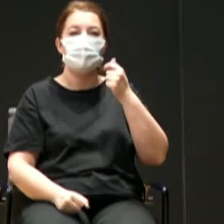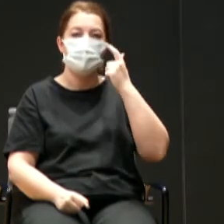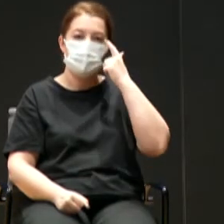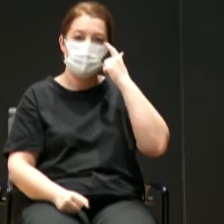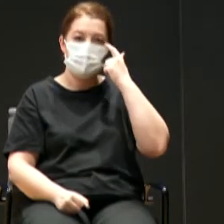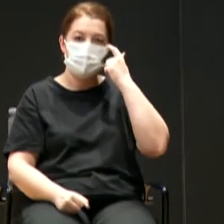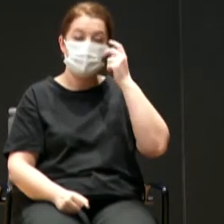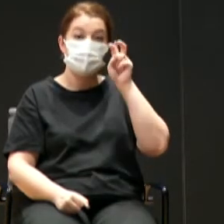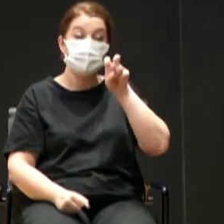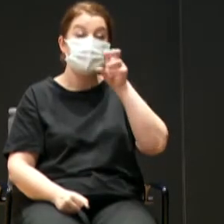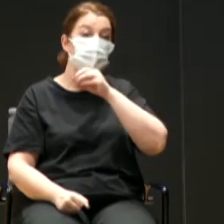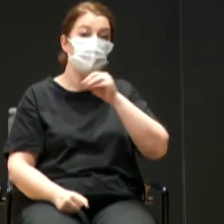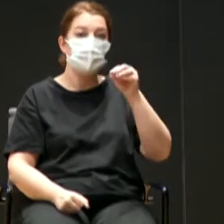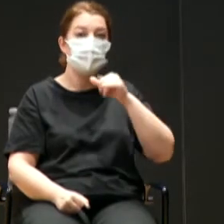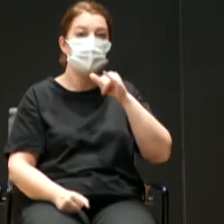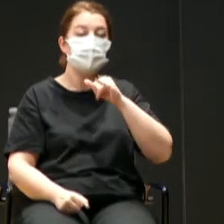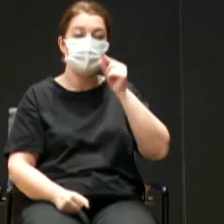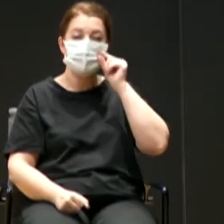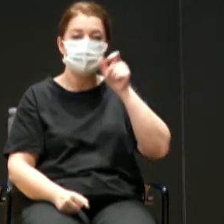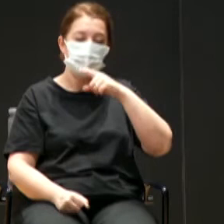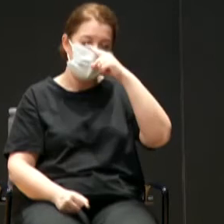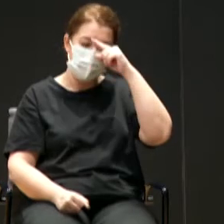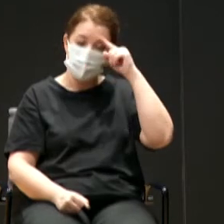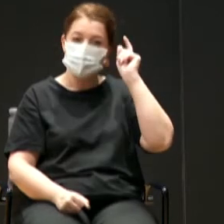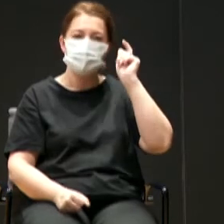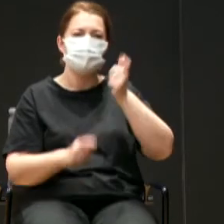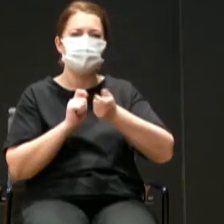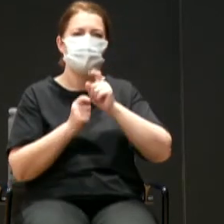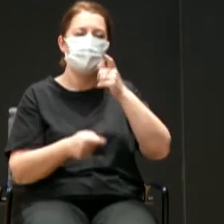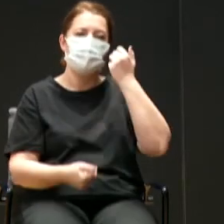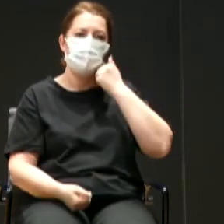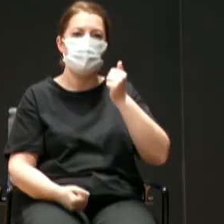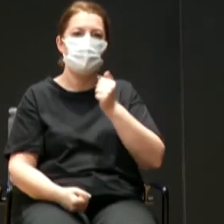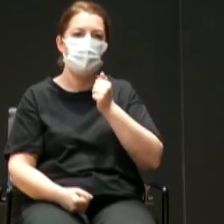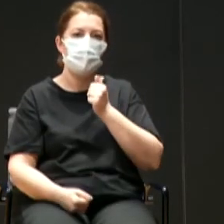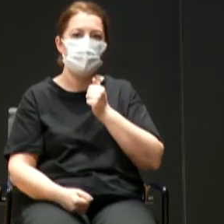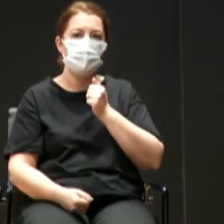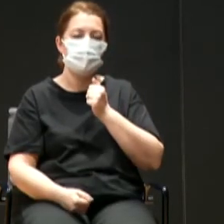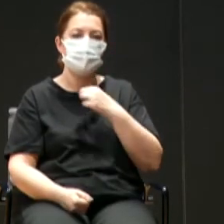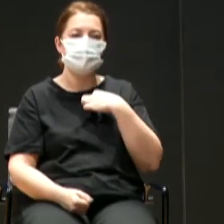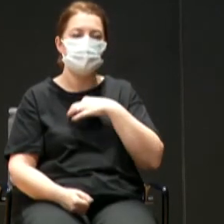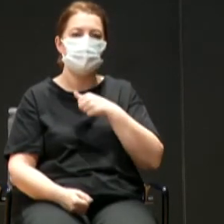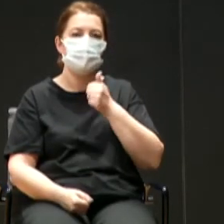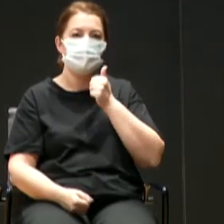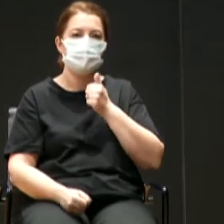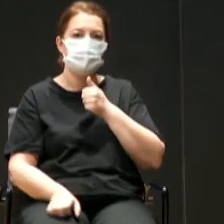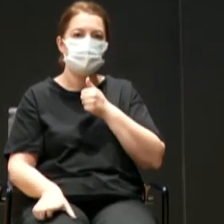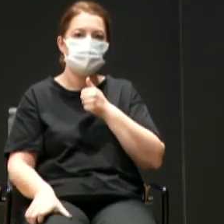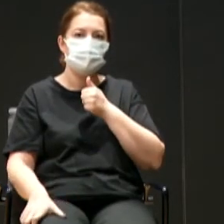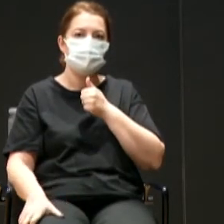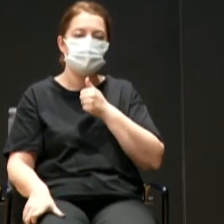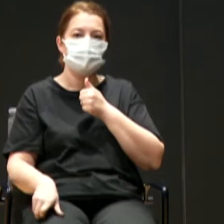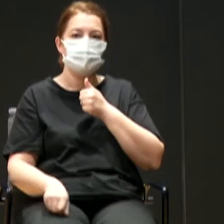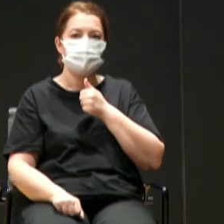koy, 8 milyona yakın insanın kaderini etkiledi bu yalanla beraber. Hangi yalan? Sayın Başkan. Abi yalanı söyle ki